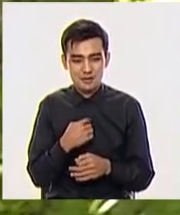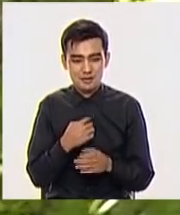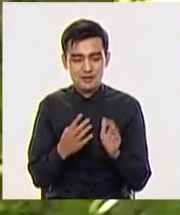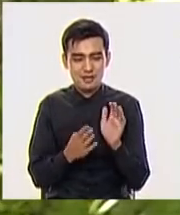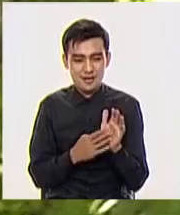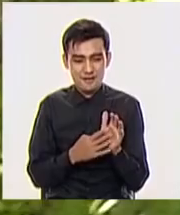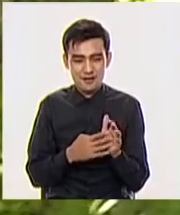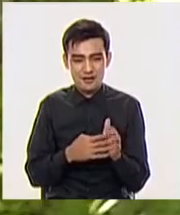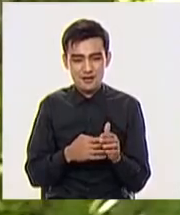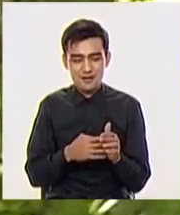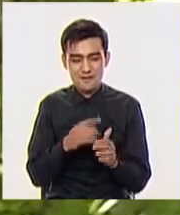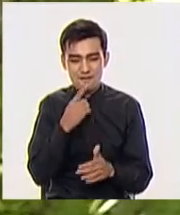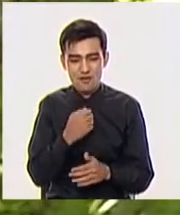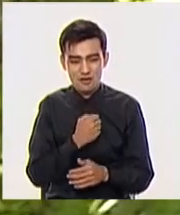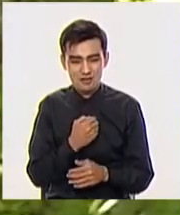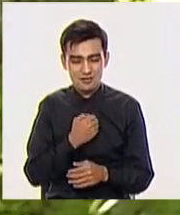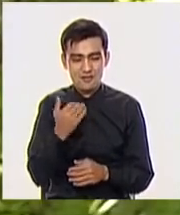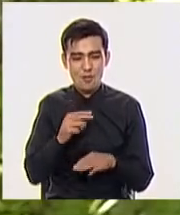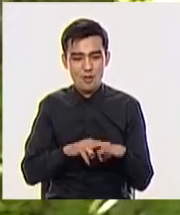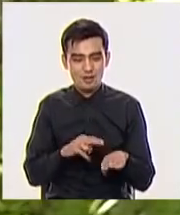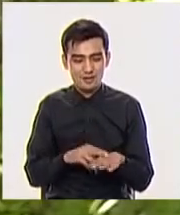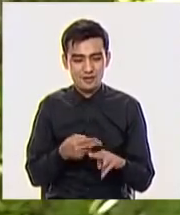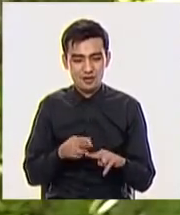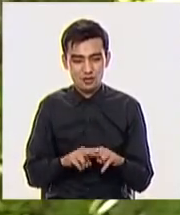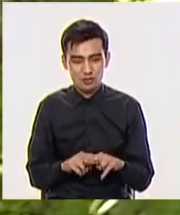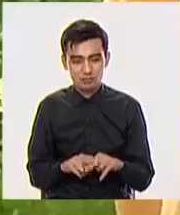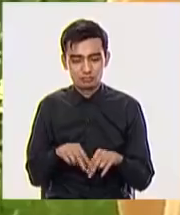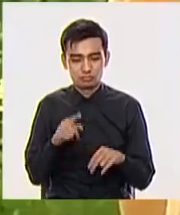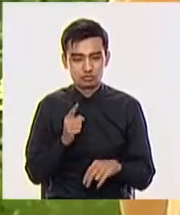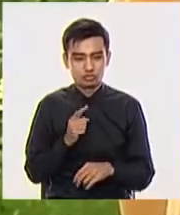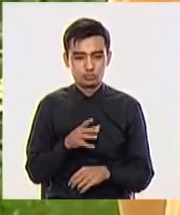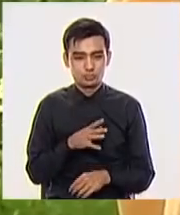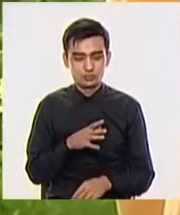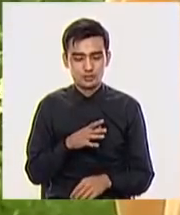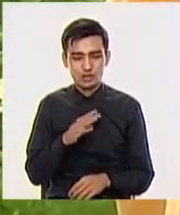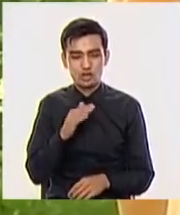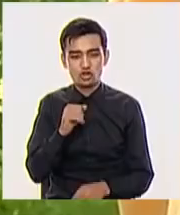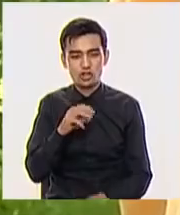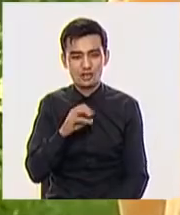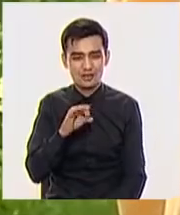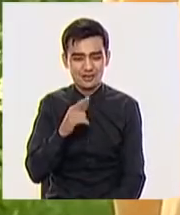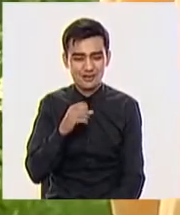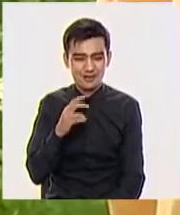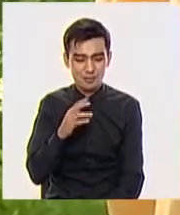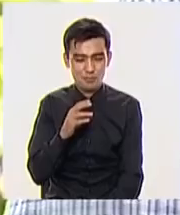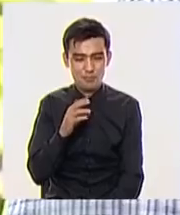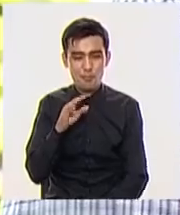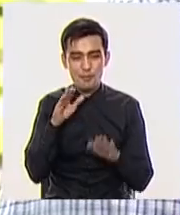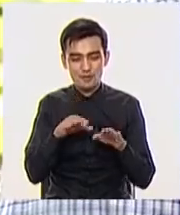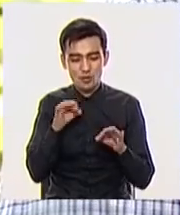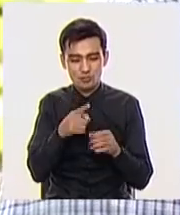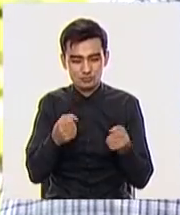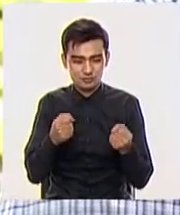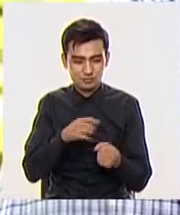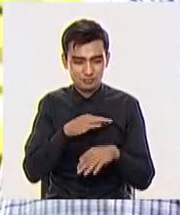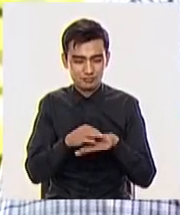9 аскерий военный аскерий полиция тосуп турду. Жетигенде аскери бөлүмнүң ага маман жүргүзүүчүсү болгон